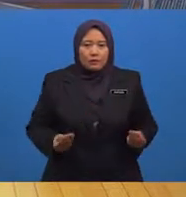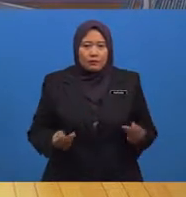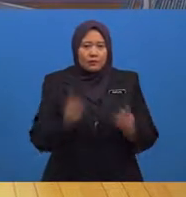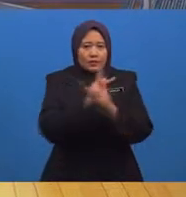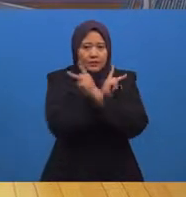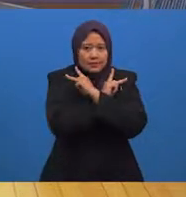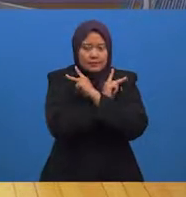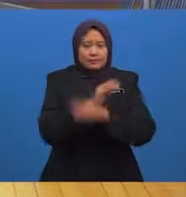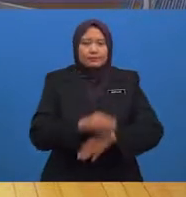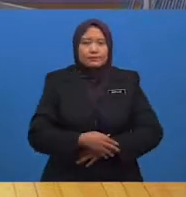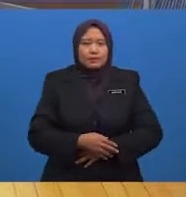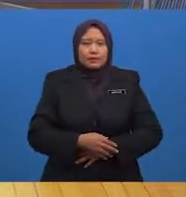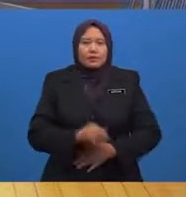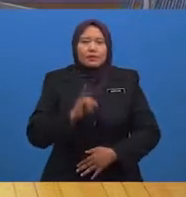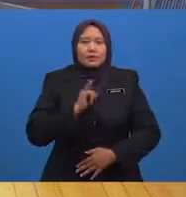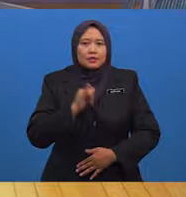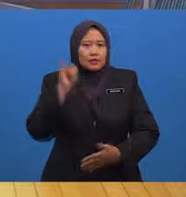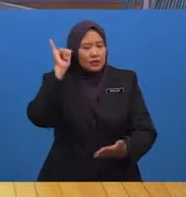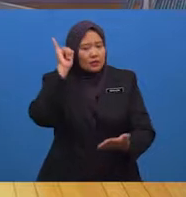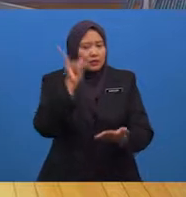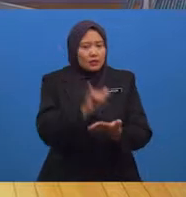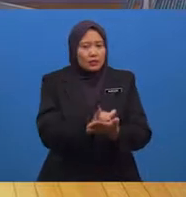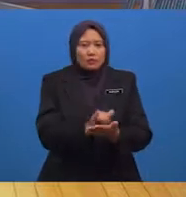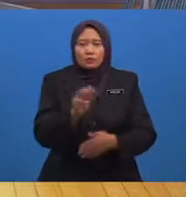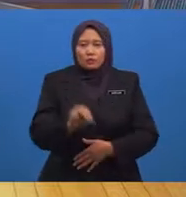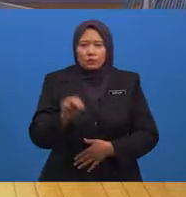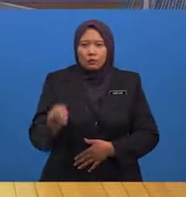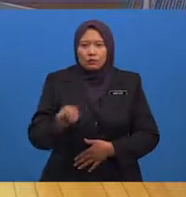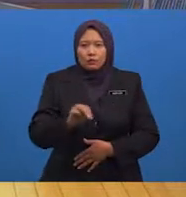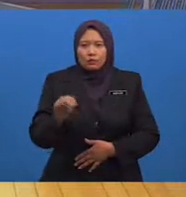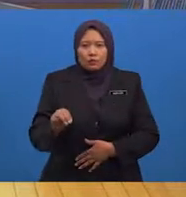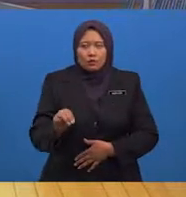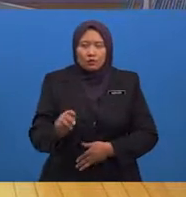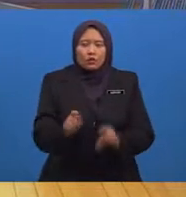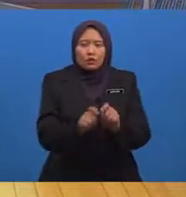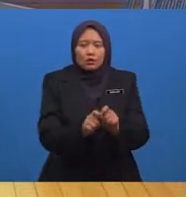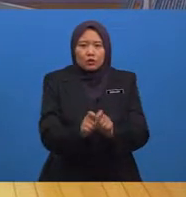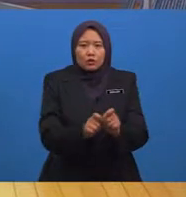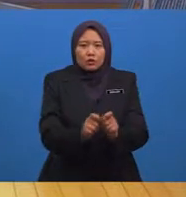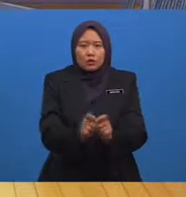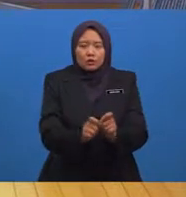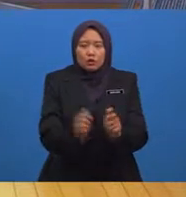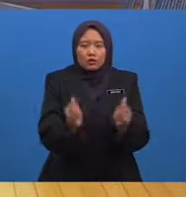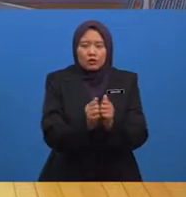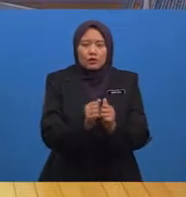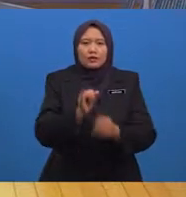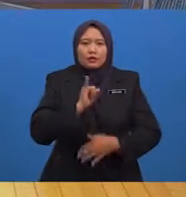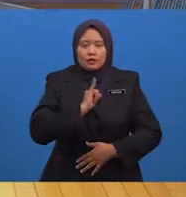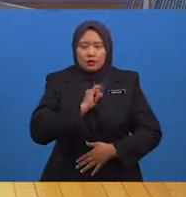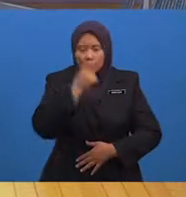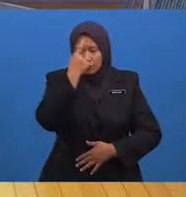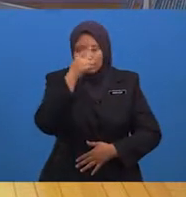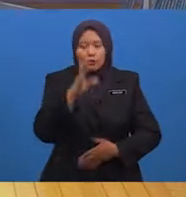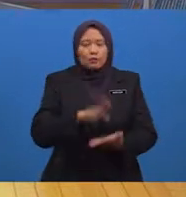Cikgu yakin murid-murid akan sentiasa tekun bersama-sama cikgu untuk pembelajaran hari